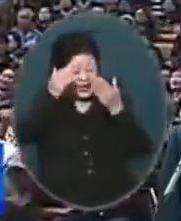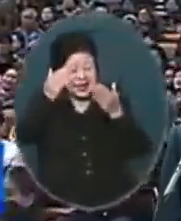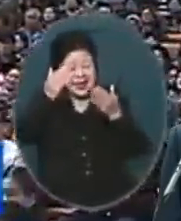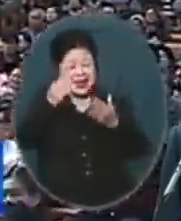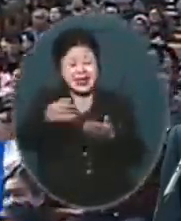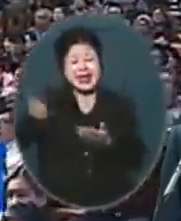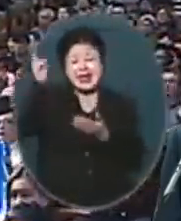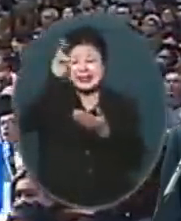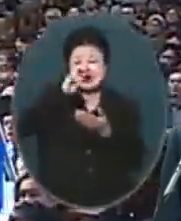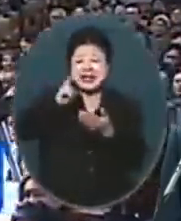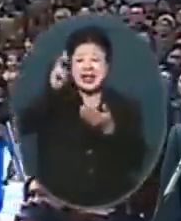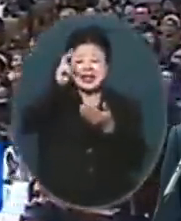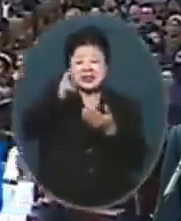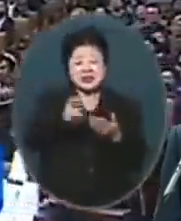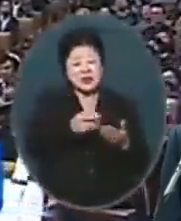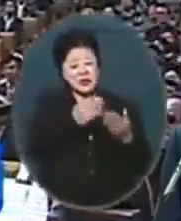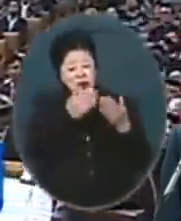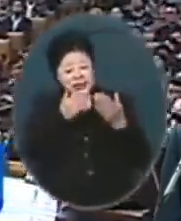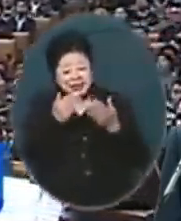찬송하세